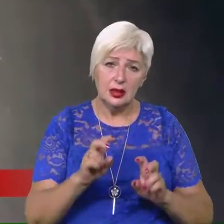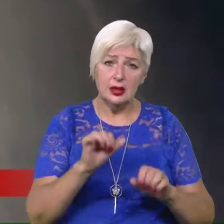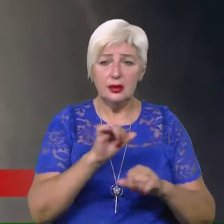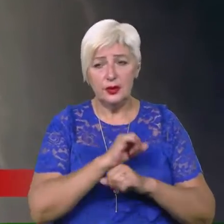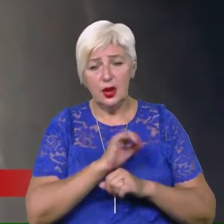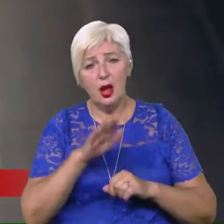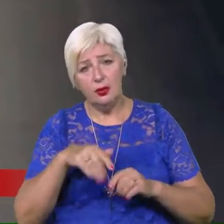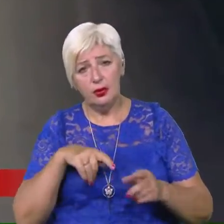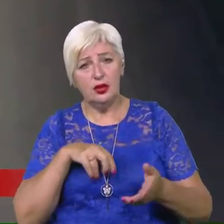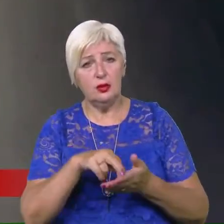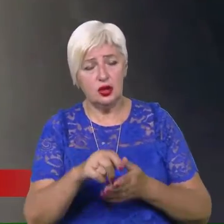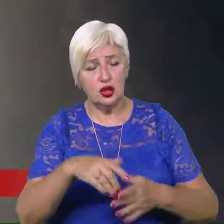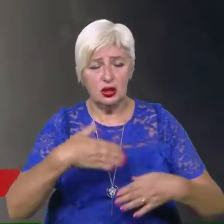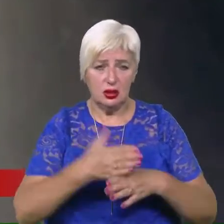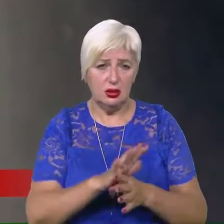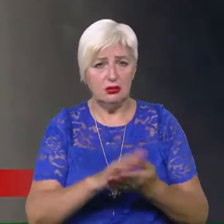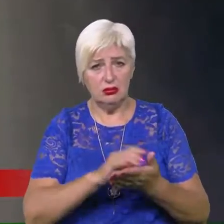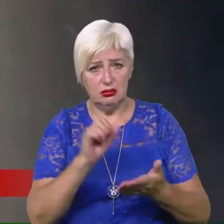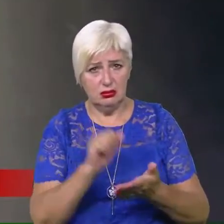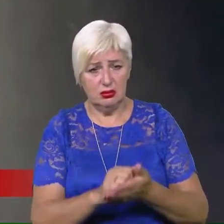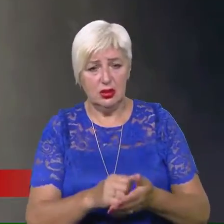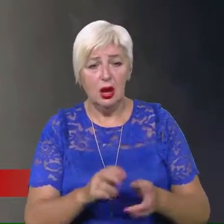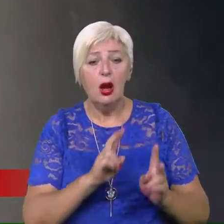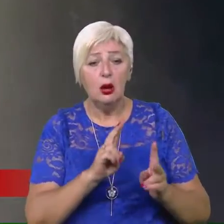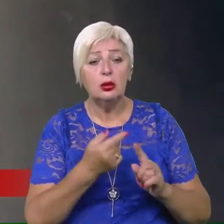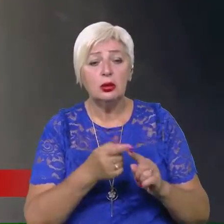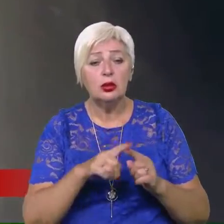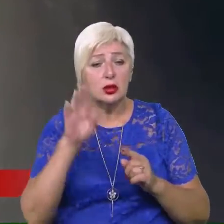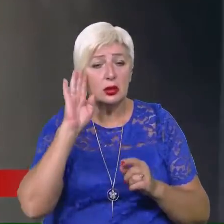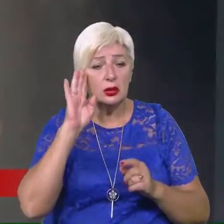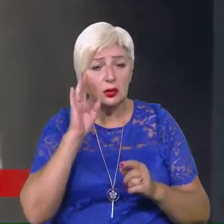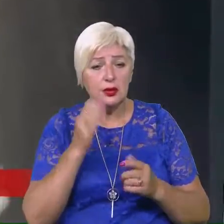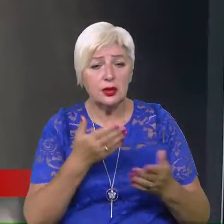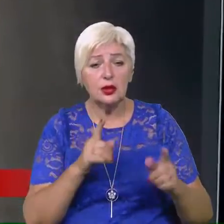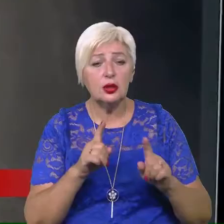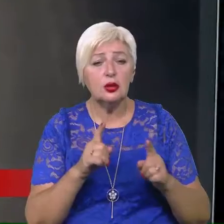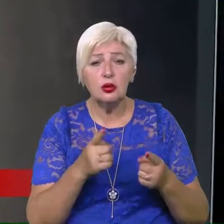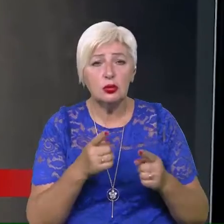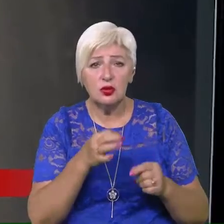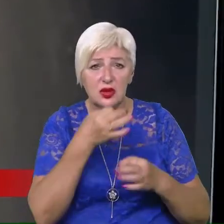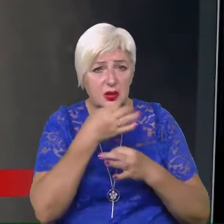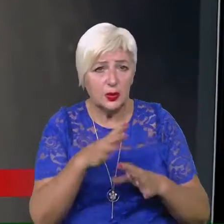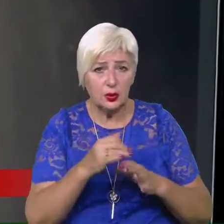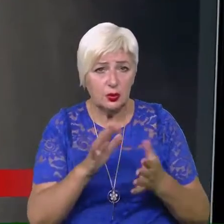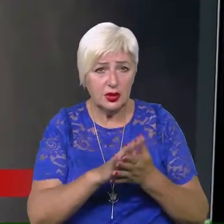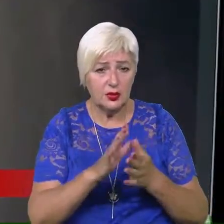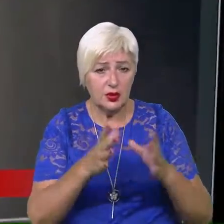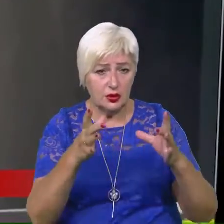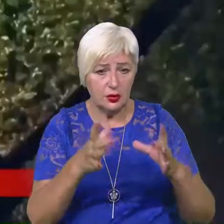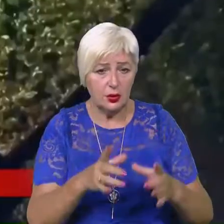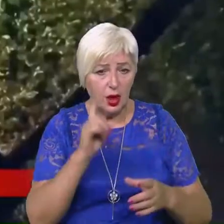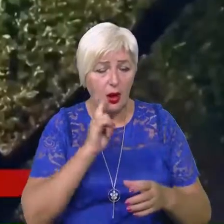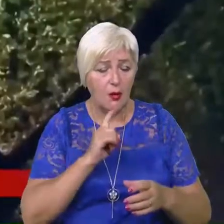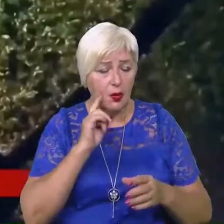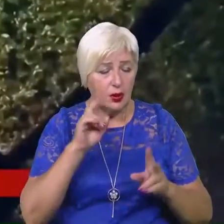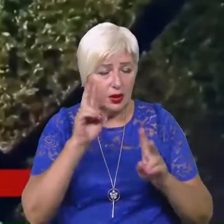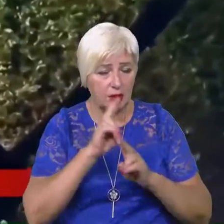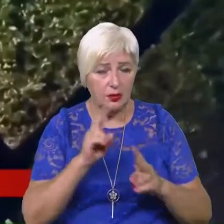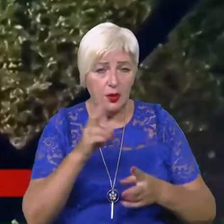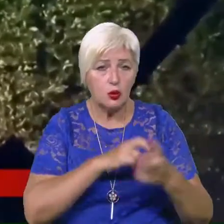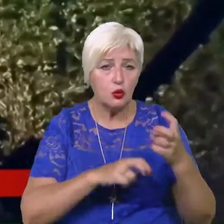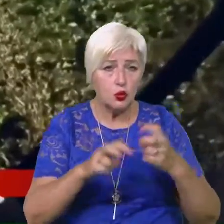після йшли далі трощити. Хто вони та чим хлопцям не сподобались сміттєві баки, поки невідомо, поліція шукає вандалів.